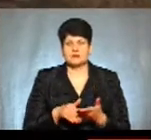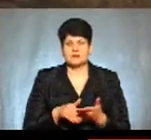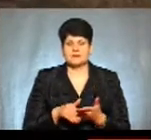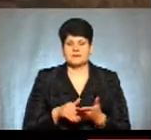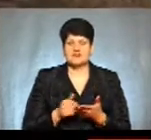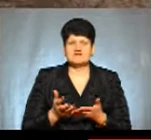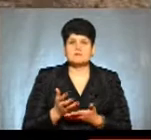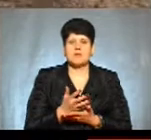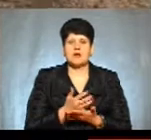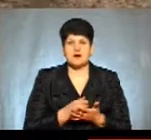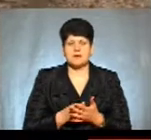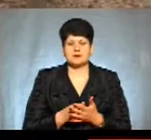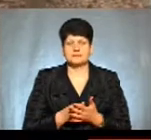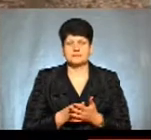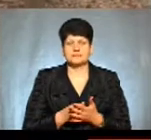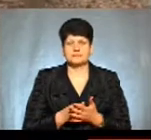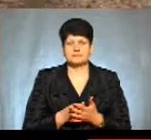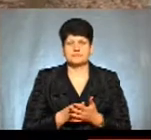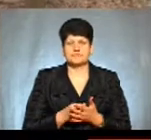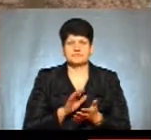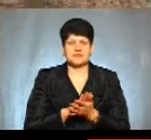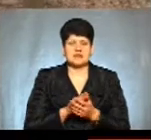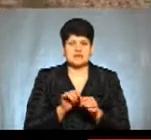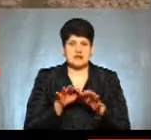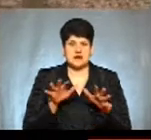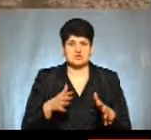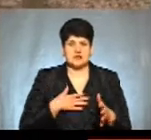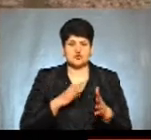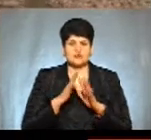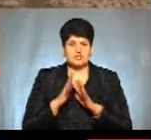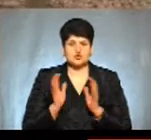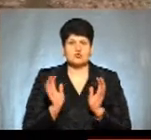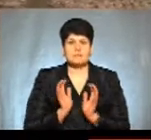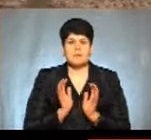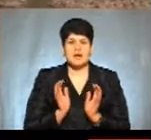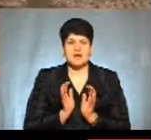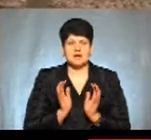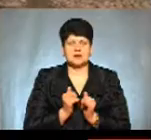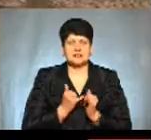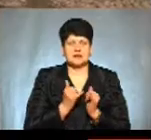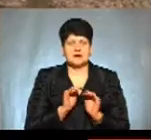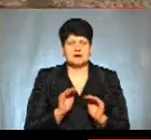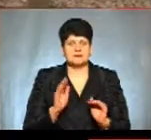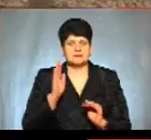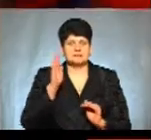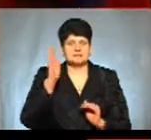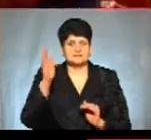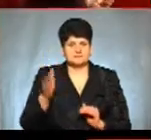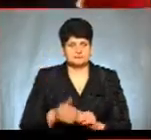в збиранні такого, ну, захаращення нашого лісу, зберегти от для малеч, для